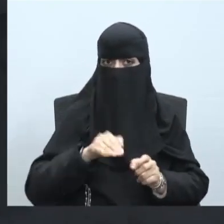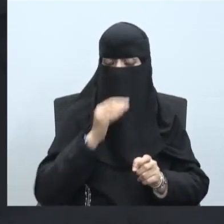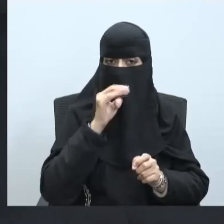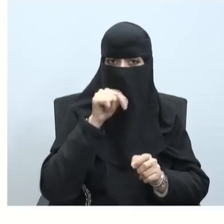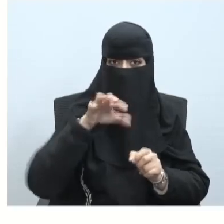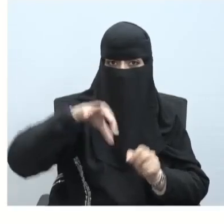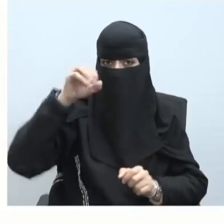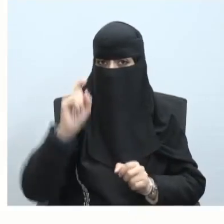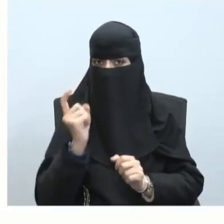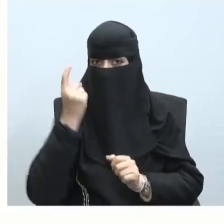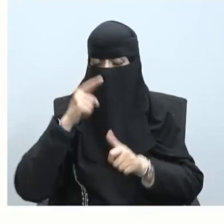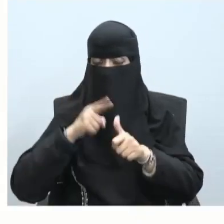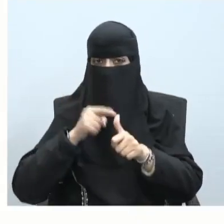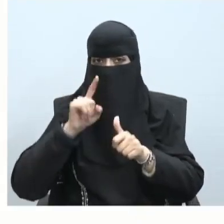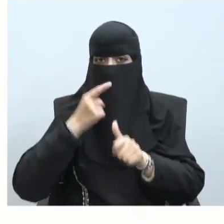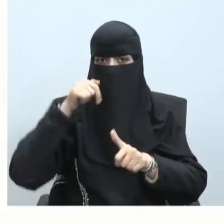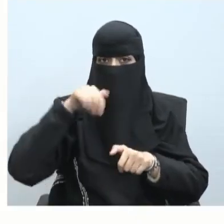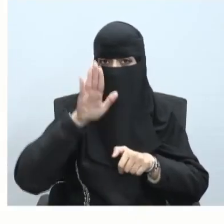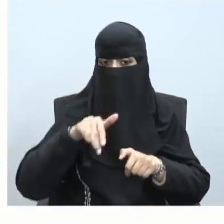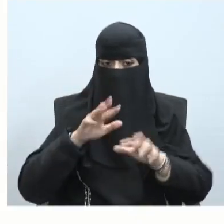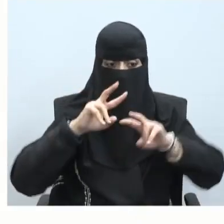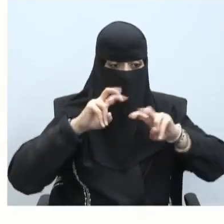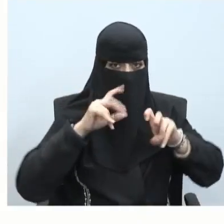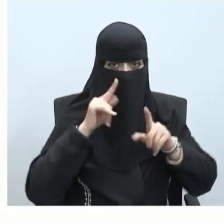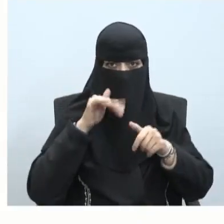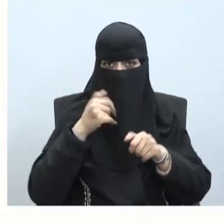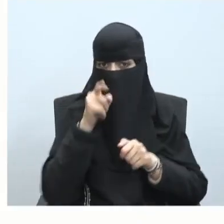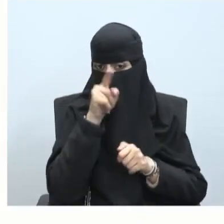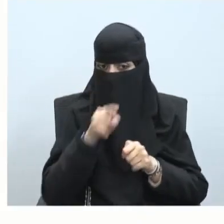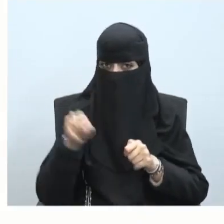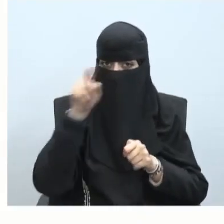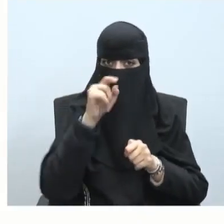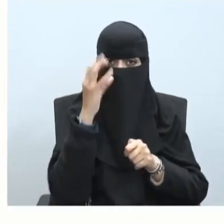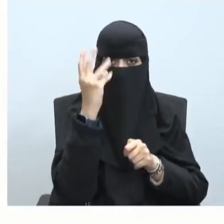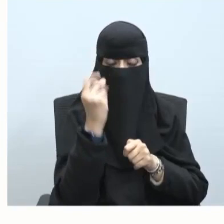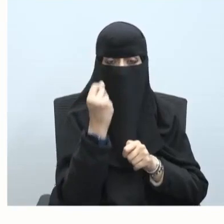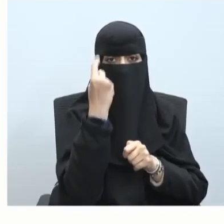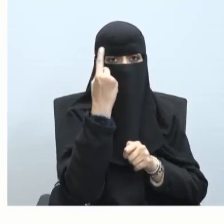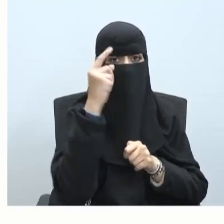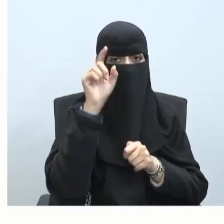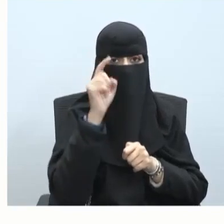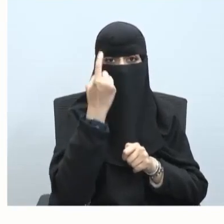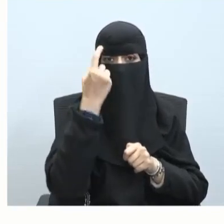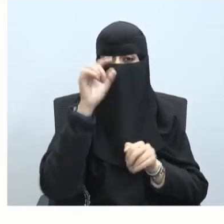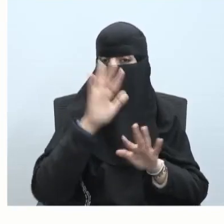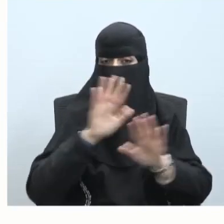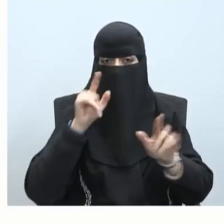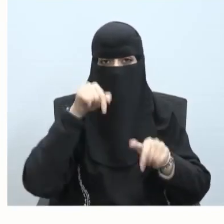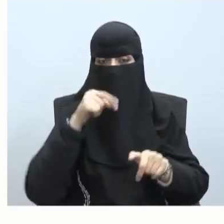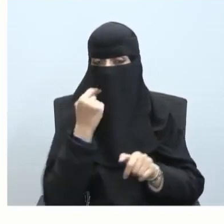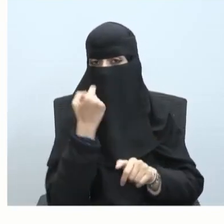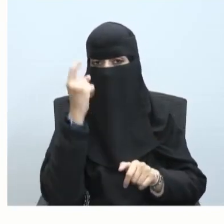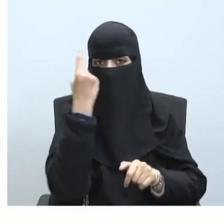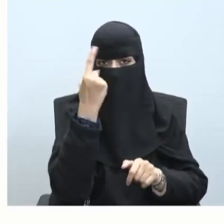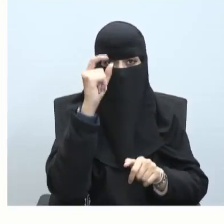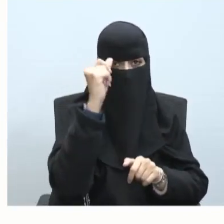بالطلب الاول هنا ان تضعوا او تحوطوا الورقه والعمله النقديه من فئه ريال فقط الان نريد